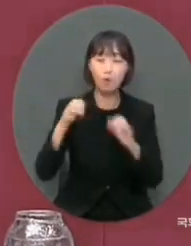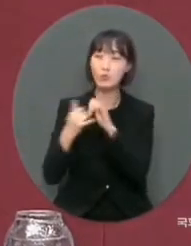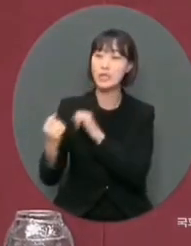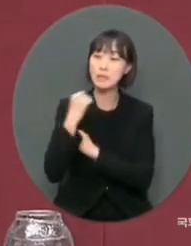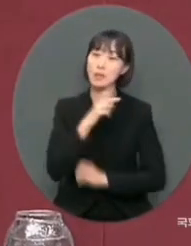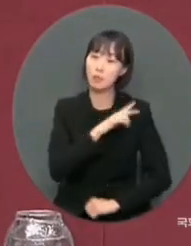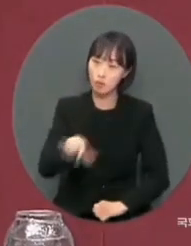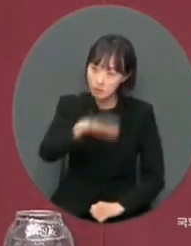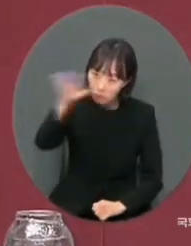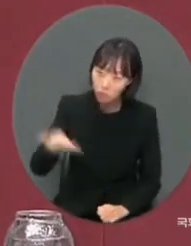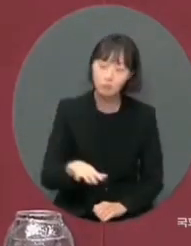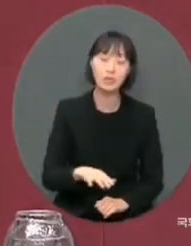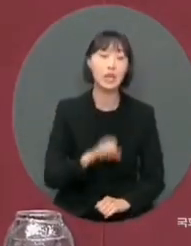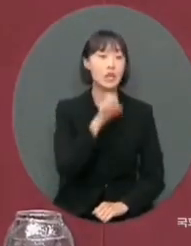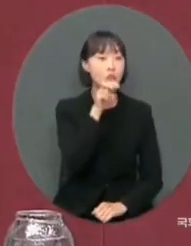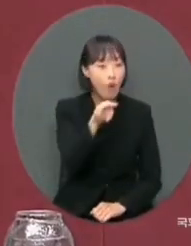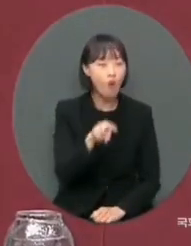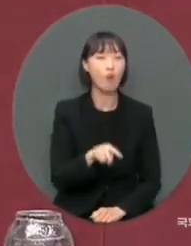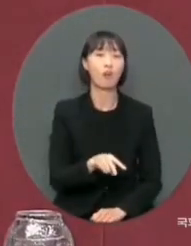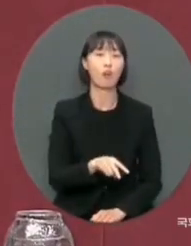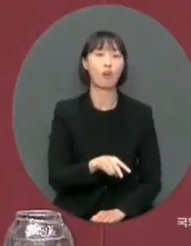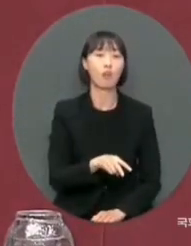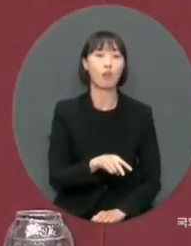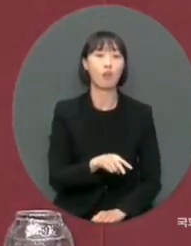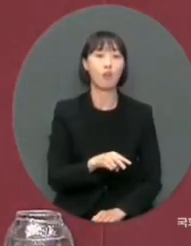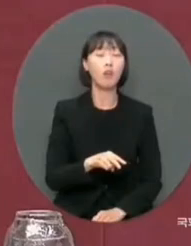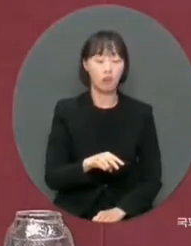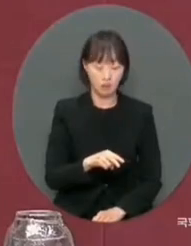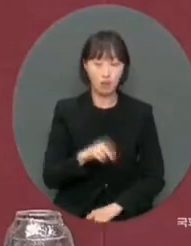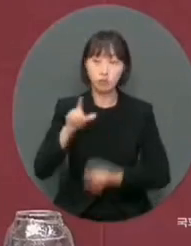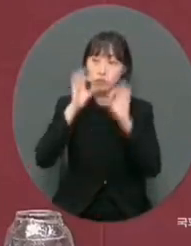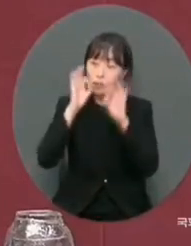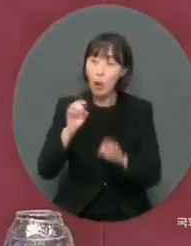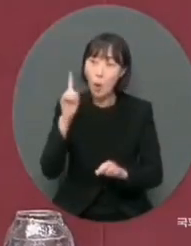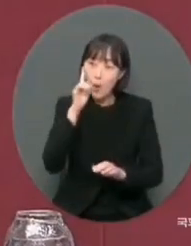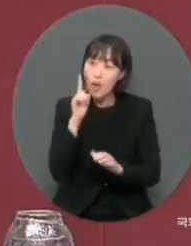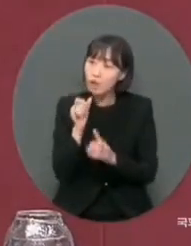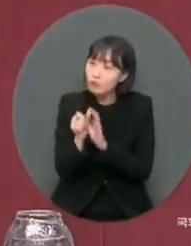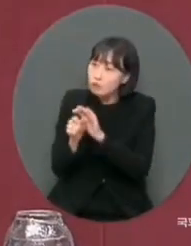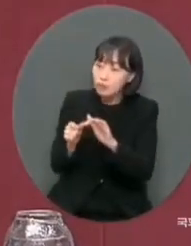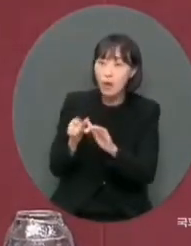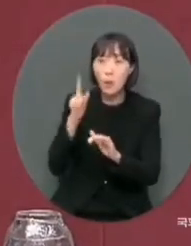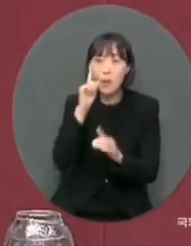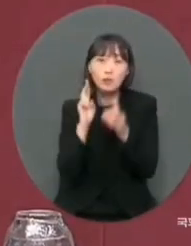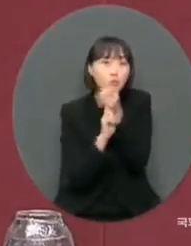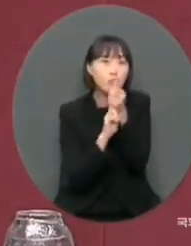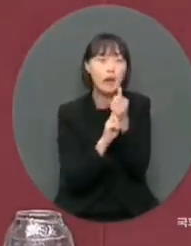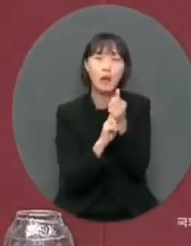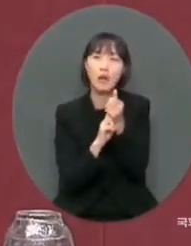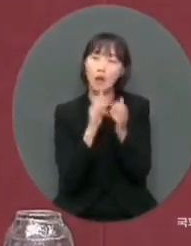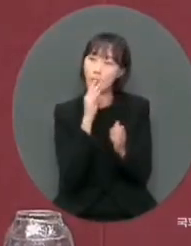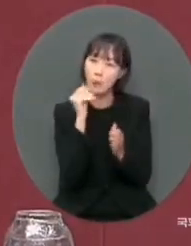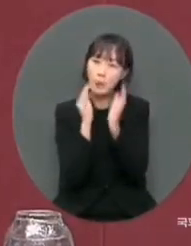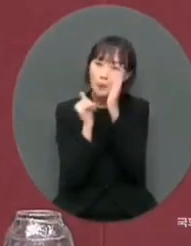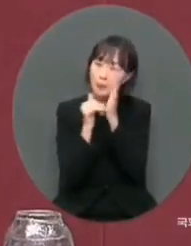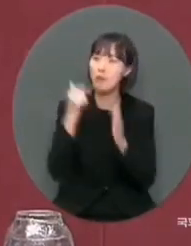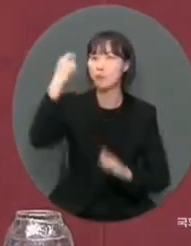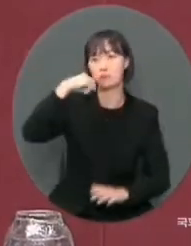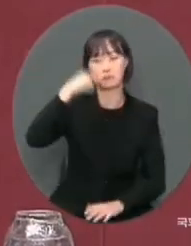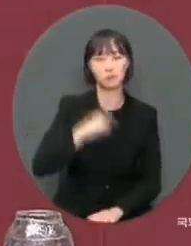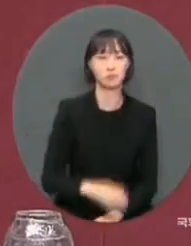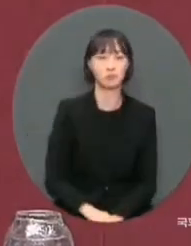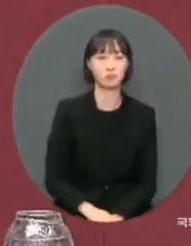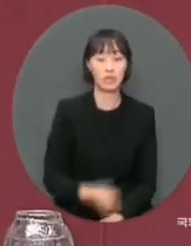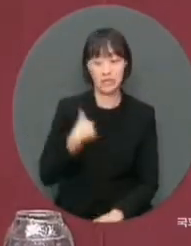정부와 여당을 보면서 뭐가 그렇게 숨길 게 많은지 오히려 궁금해집니다. 제가 갖고 있는 이 문건은 여러분들에게 보여드린 건 아주